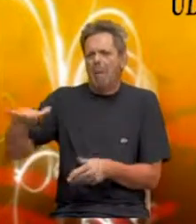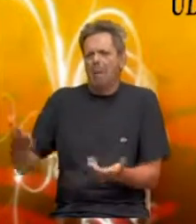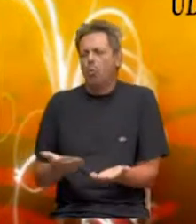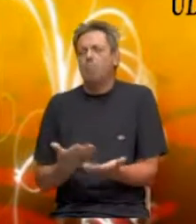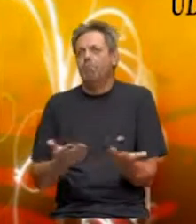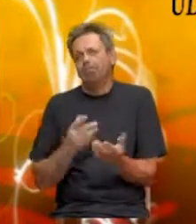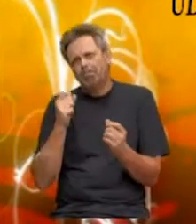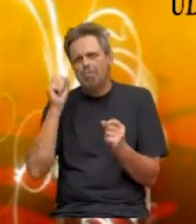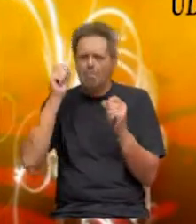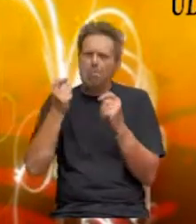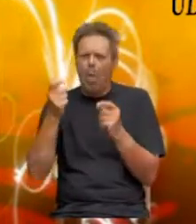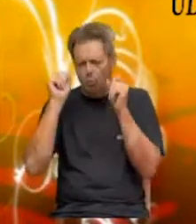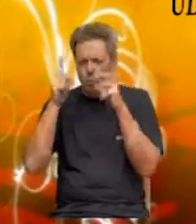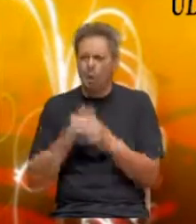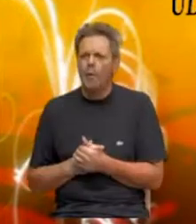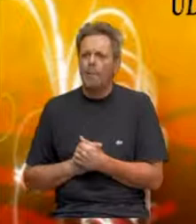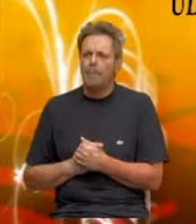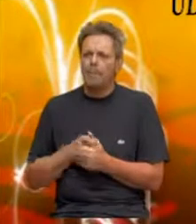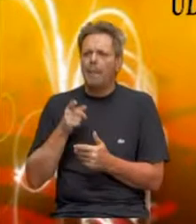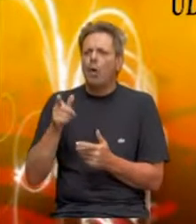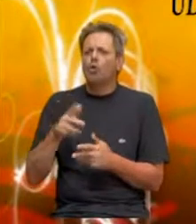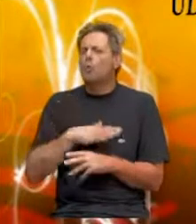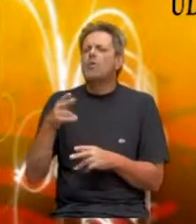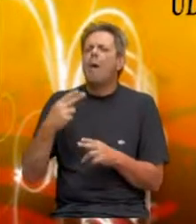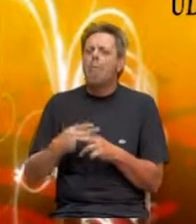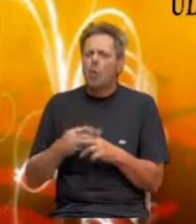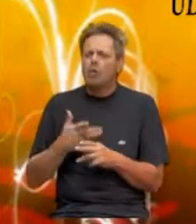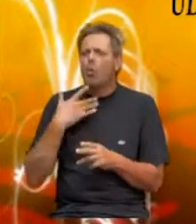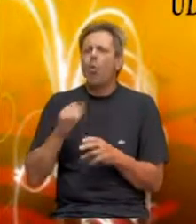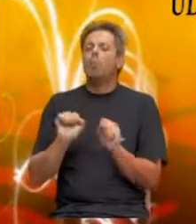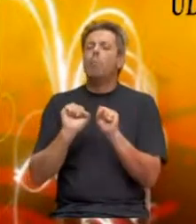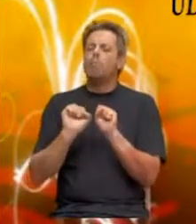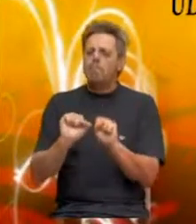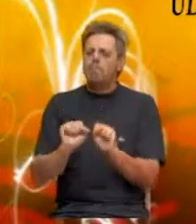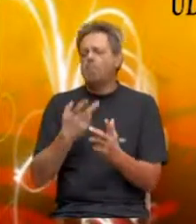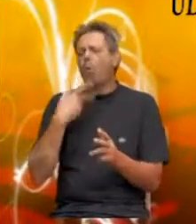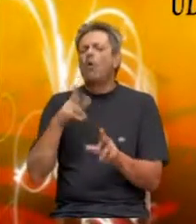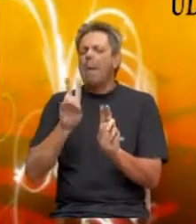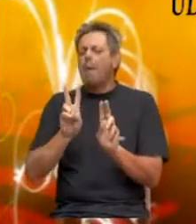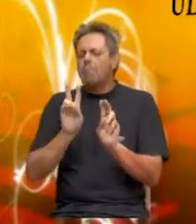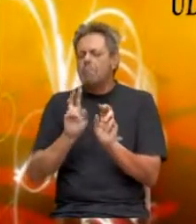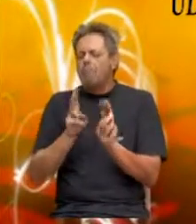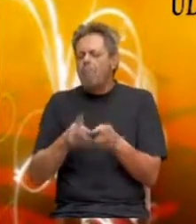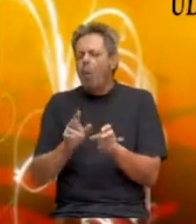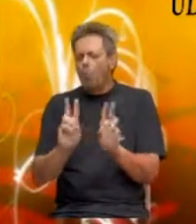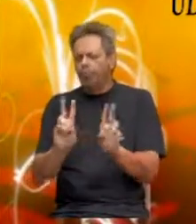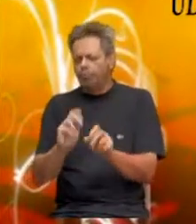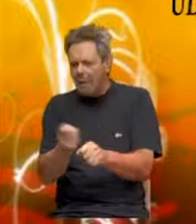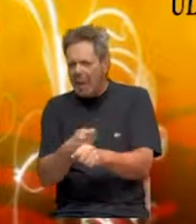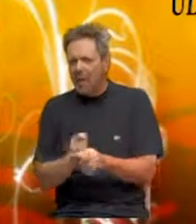profesor akademik Reiner je rekao da je to su sve bolesti koje su preventabilne. Pa ne znam gdje smo se mi to